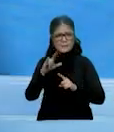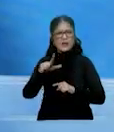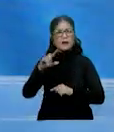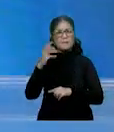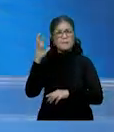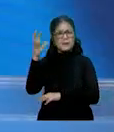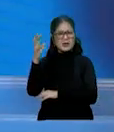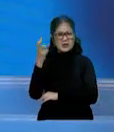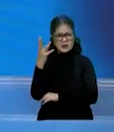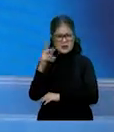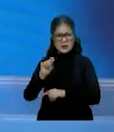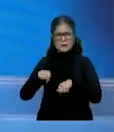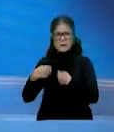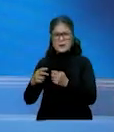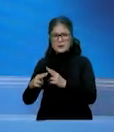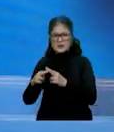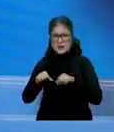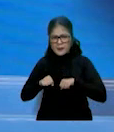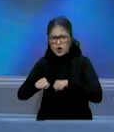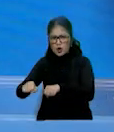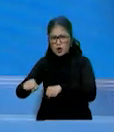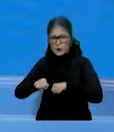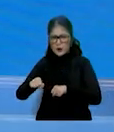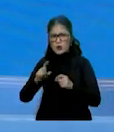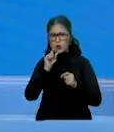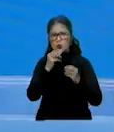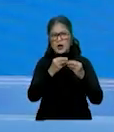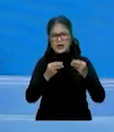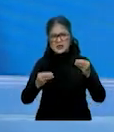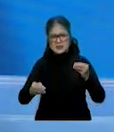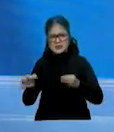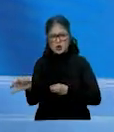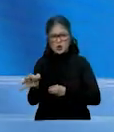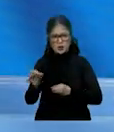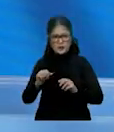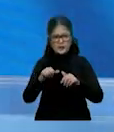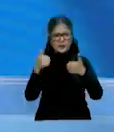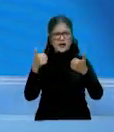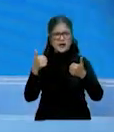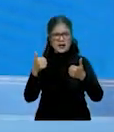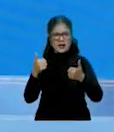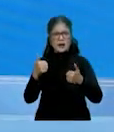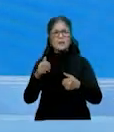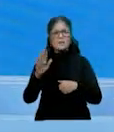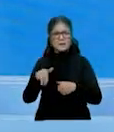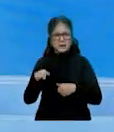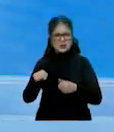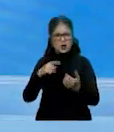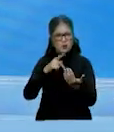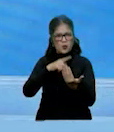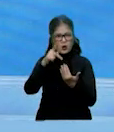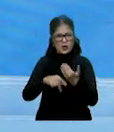pinjaman gerobak kepada para kader yang ada di Kota Tangerang. Masifnya program gerobak Partai Perindo